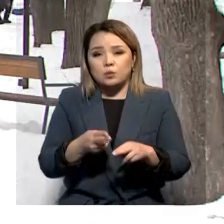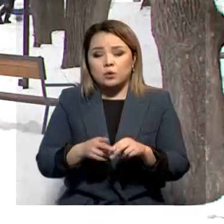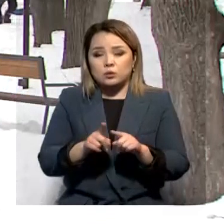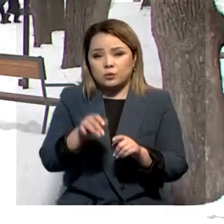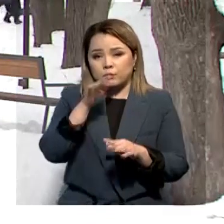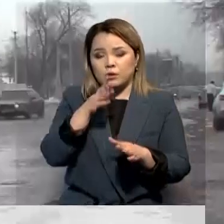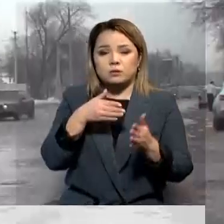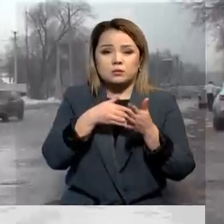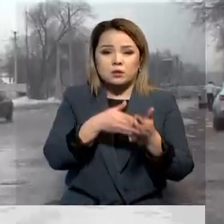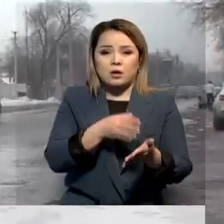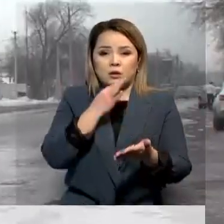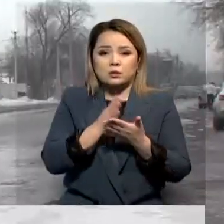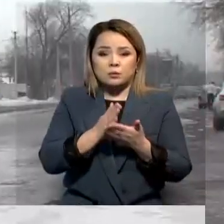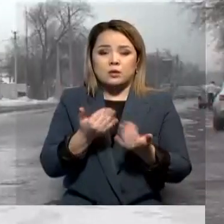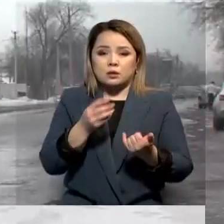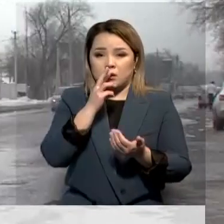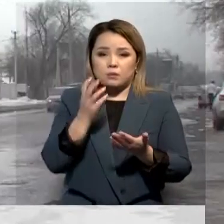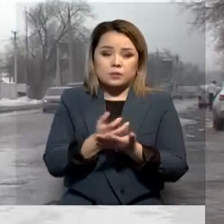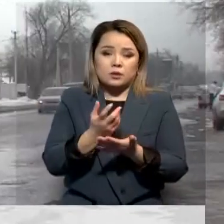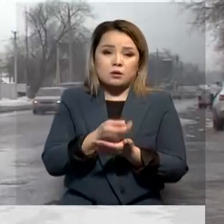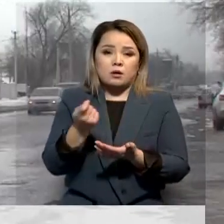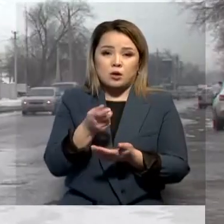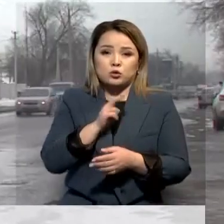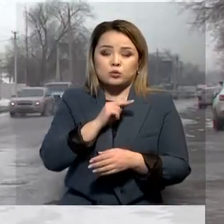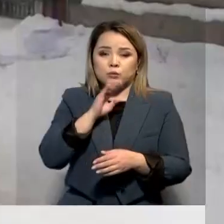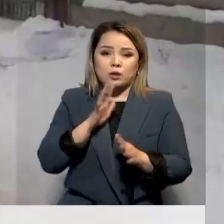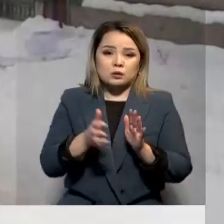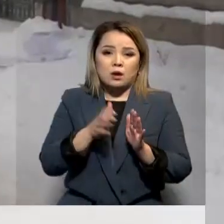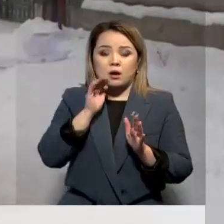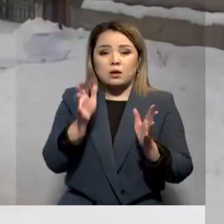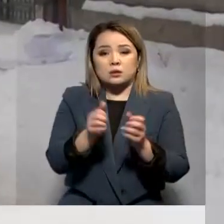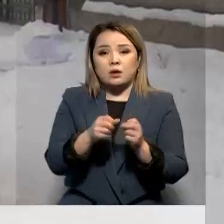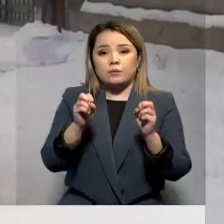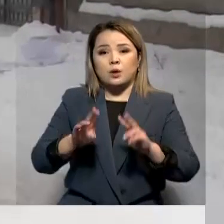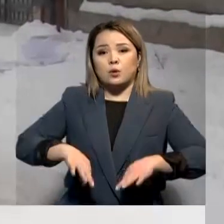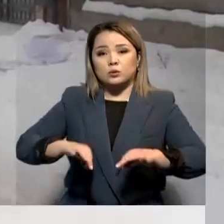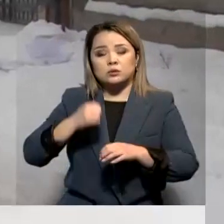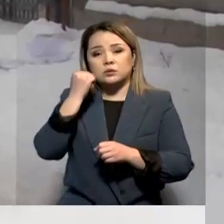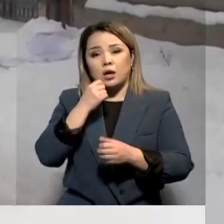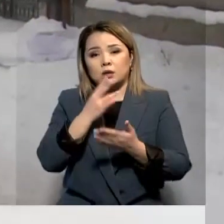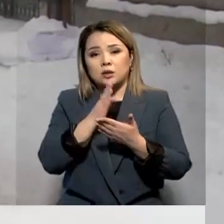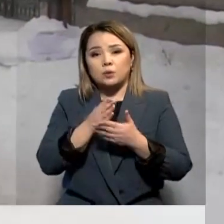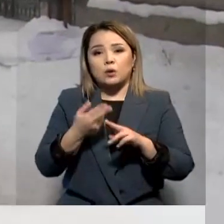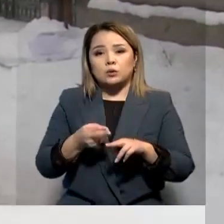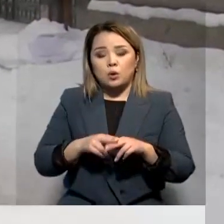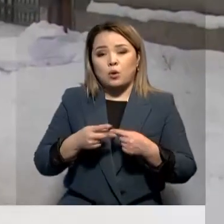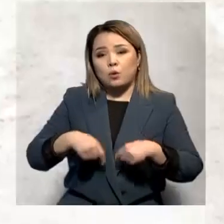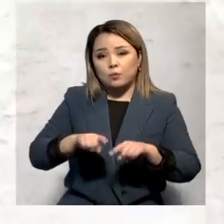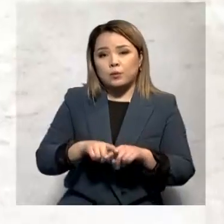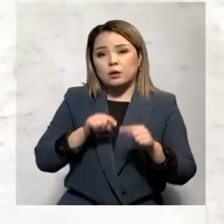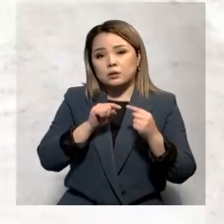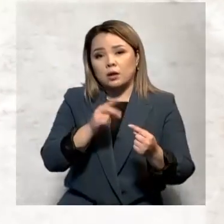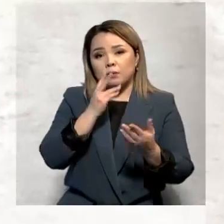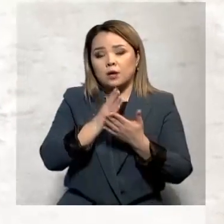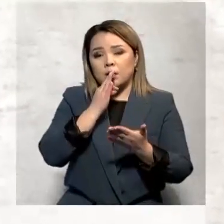байлау болып тұр дейді. Мысалы, жалақы аз болғандықтан жұмыс күші тапшы, ит аулауға қажетті көліктің тозығы жеткен. Сонымен қатар қоғамда қарама-қайшы